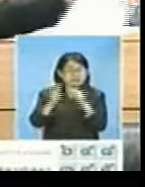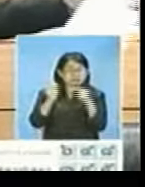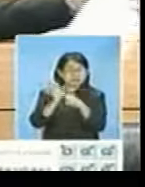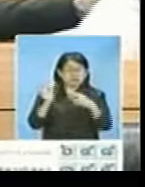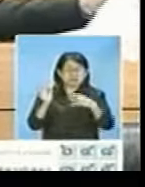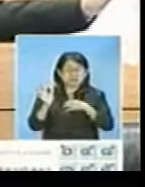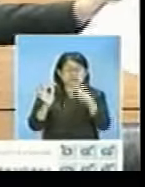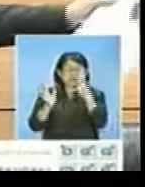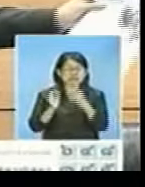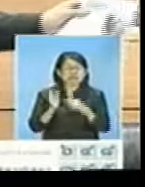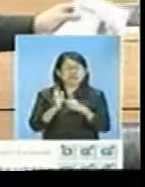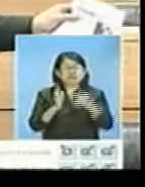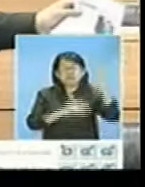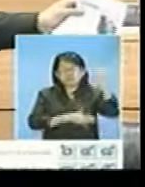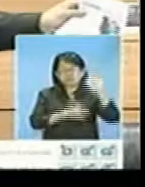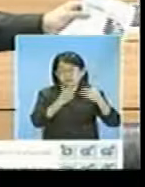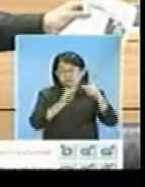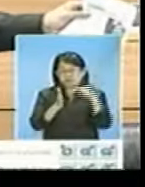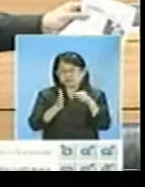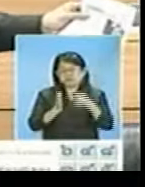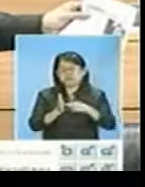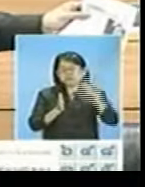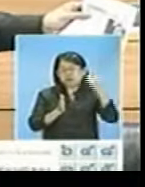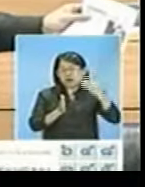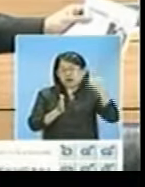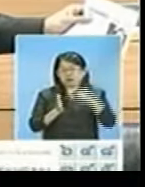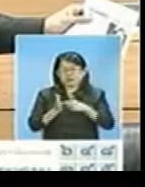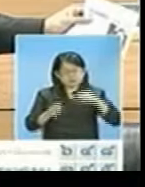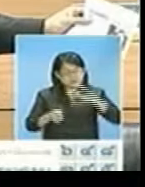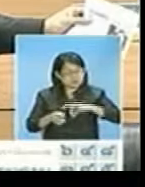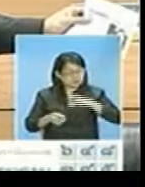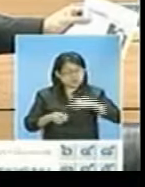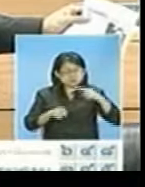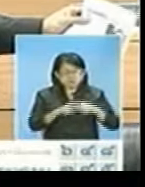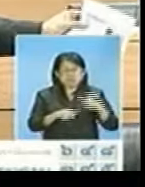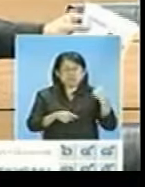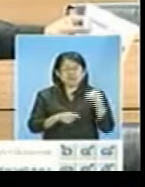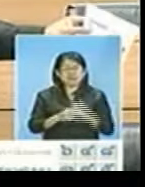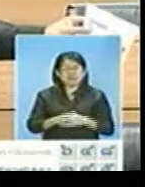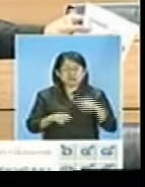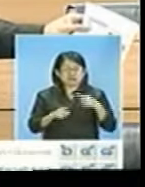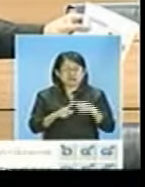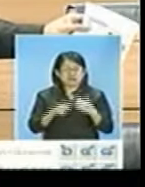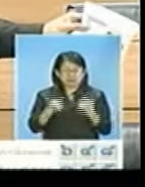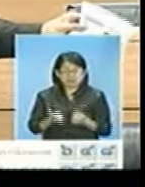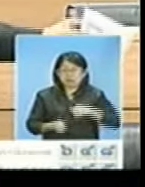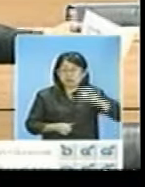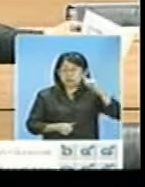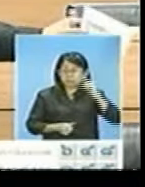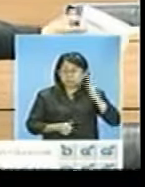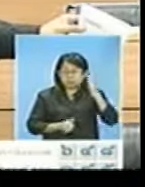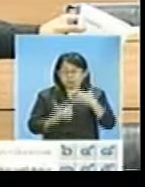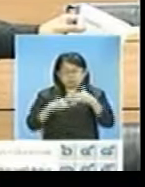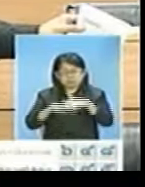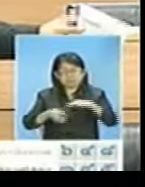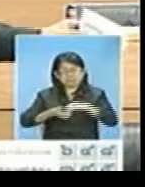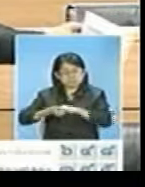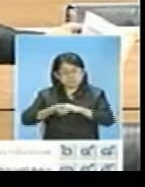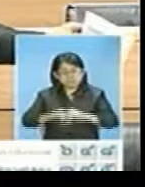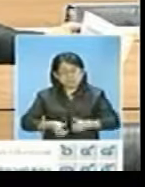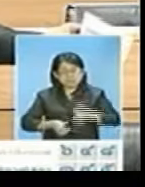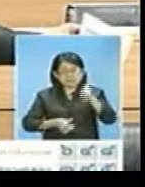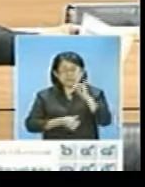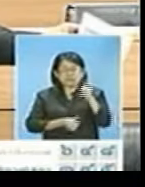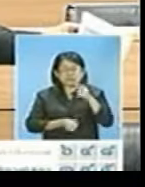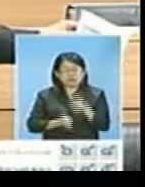นี่เป็นอดีตอันเจ็บปวดซึ่งเวลานี้ก็ยังเจ็บปวดกันไม่รู้แล้วรอดยังไม่รอดยังต้องปรองดองยังต้องแก้ปัญ